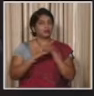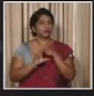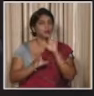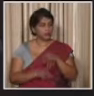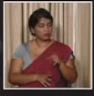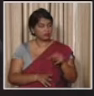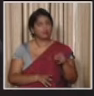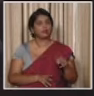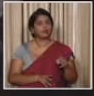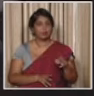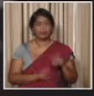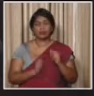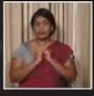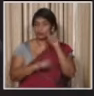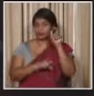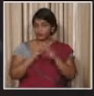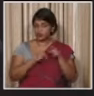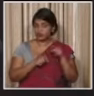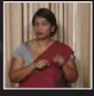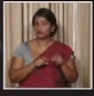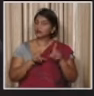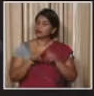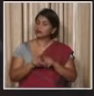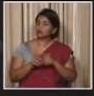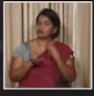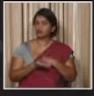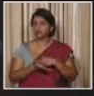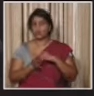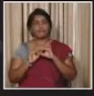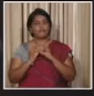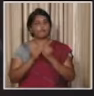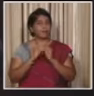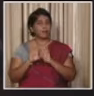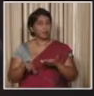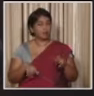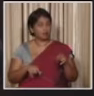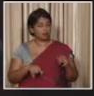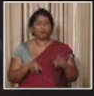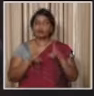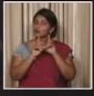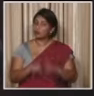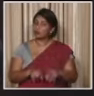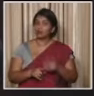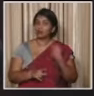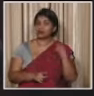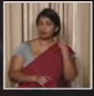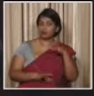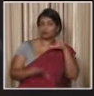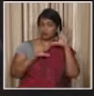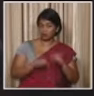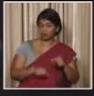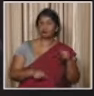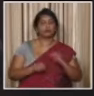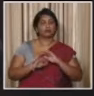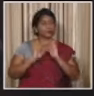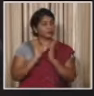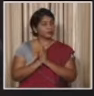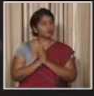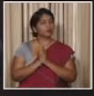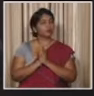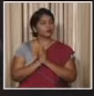හිටපු ඒ සේවකයින් ඒ වගේ යැපිච්ච පවුල්වල දරුවන් ඒ වගේ හාම්පුතුන්